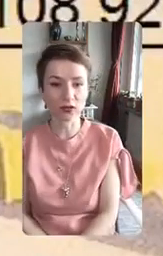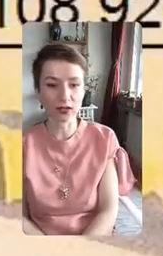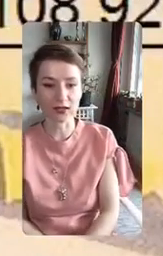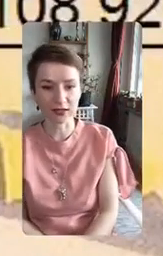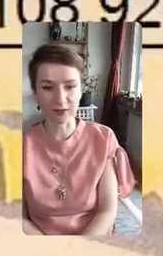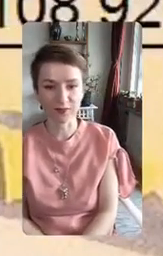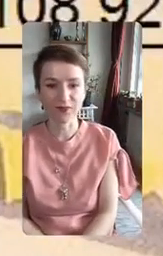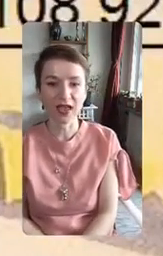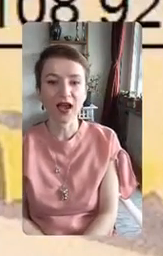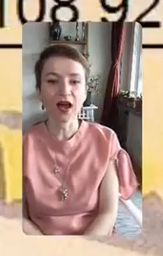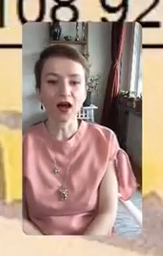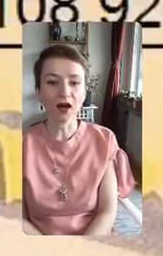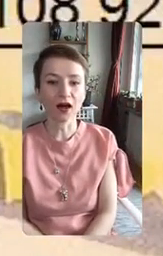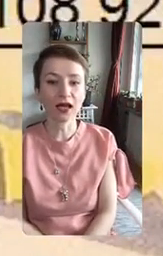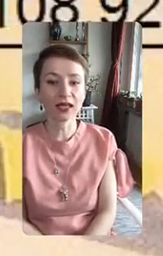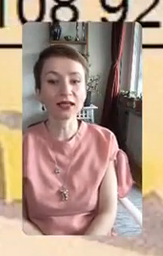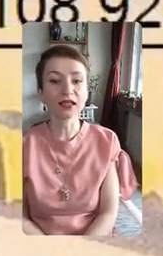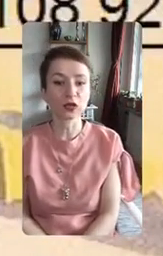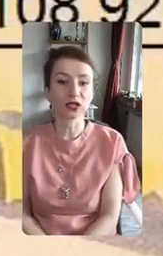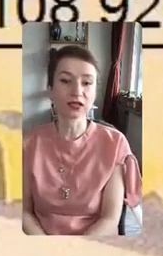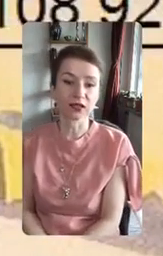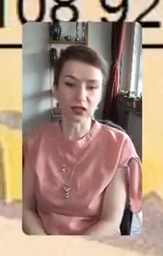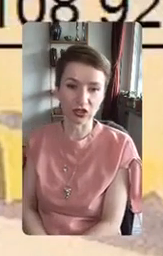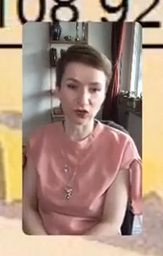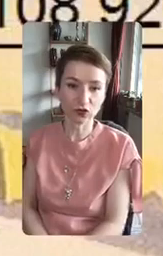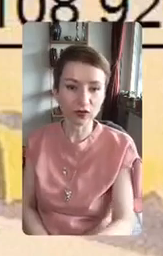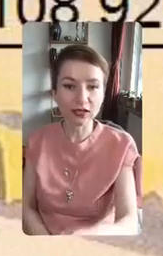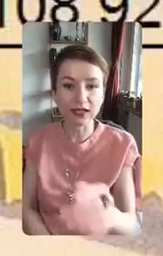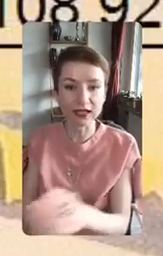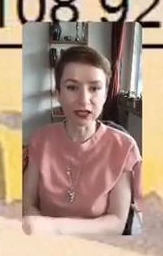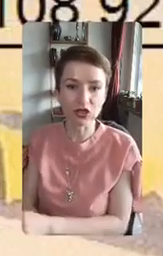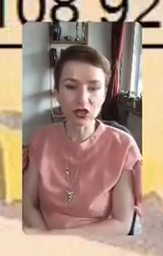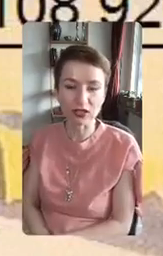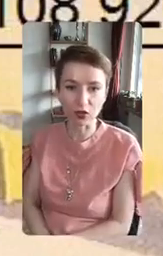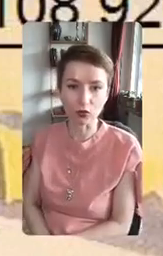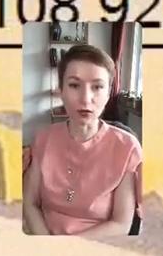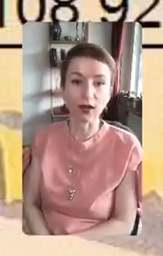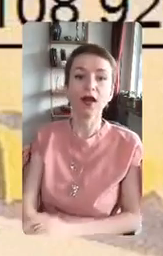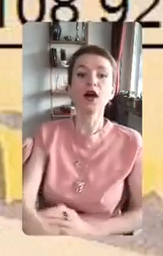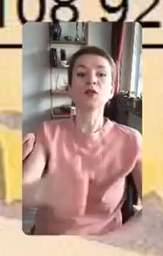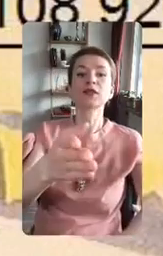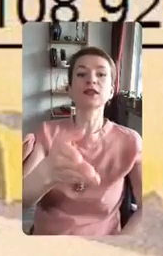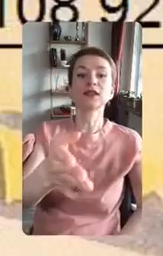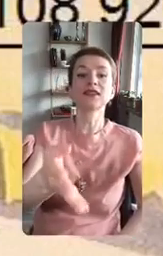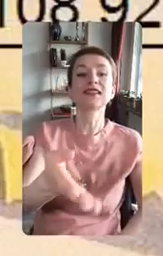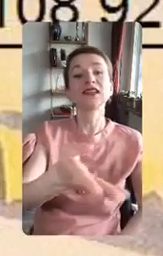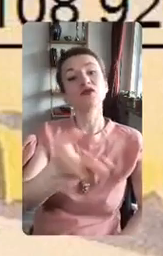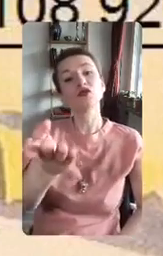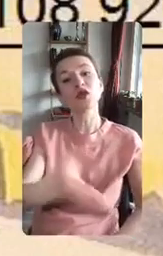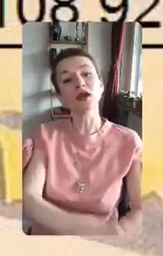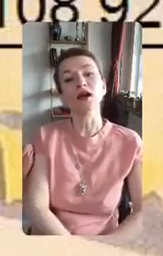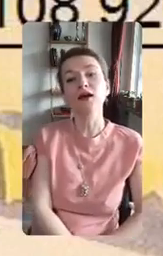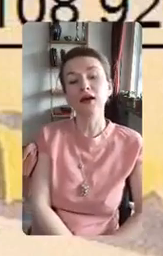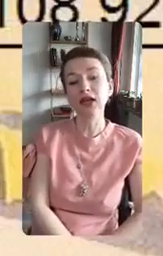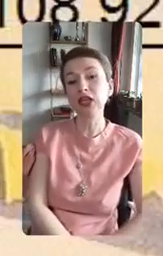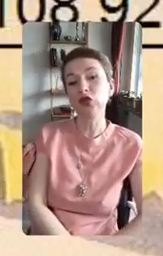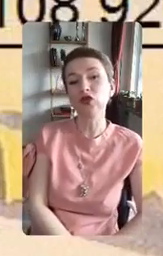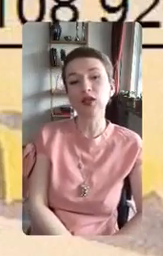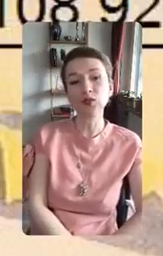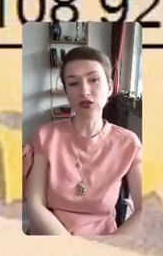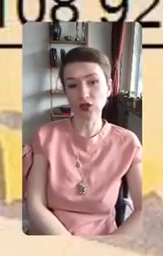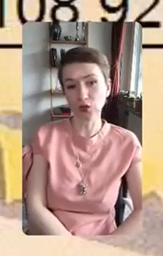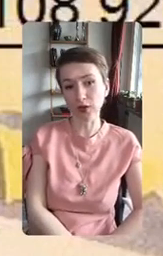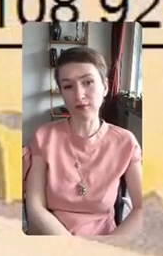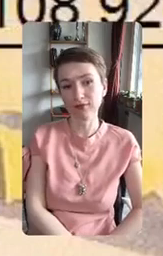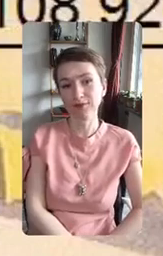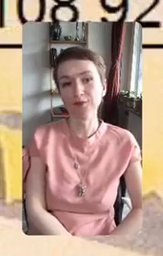ее иллюстраций. Это иллюстрация к Рождеству. Видите, как детишки закутаны? Посмотрите, на заднем фоне, как идет